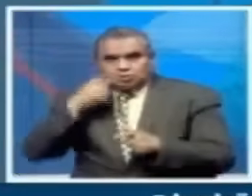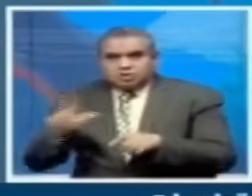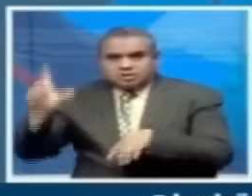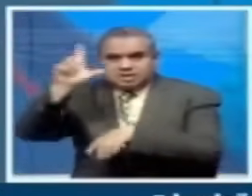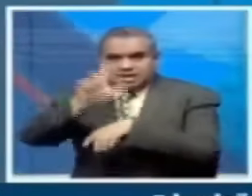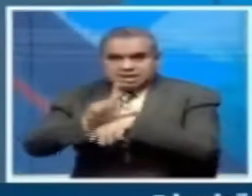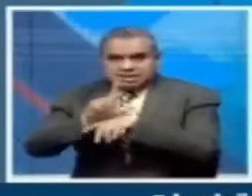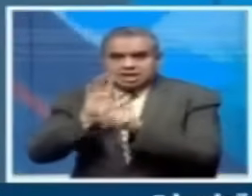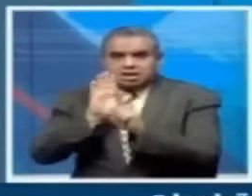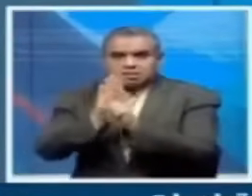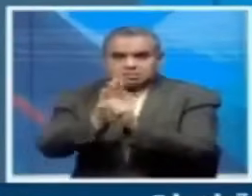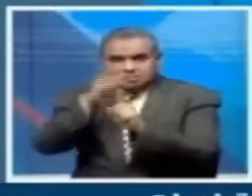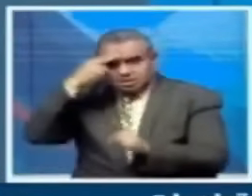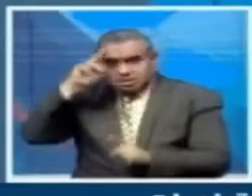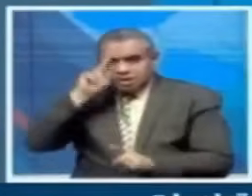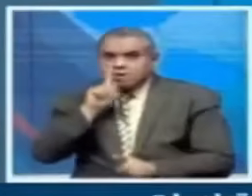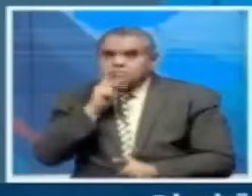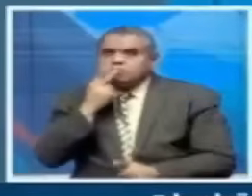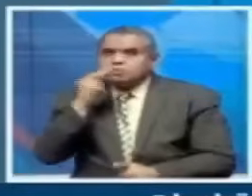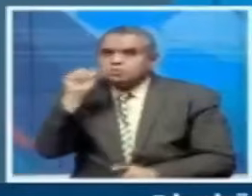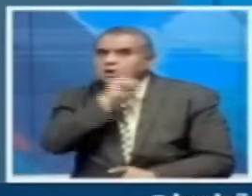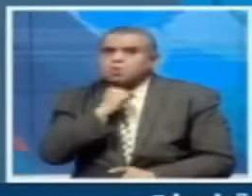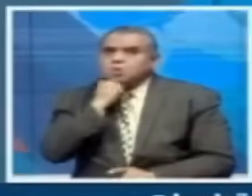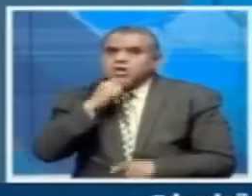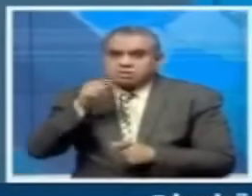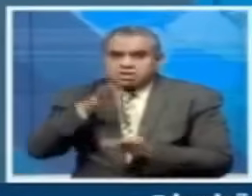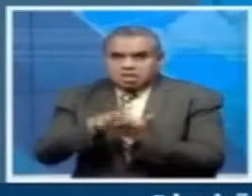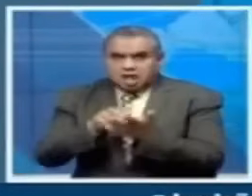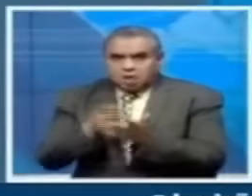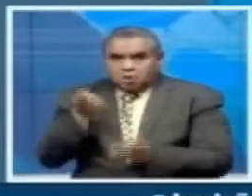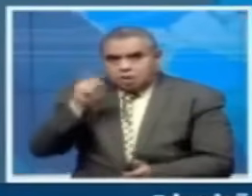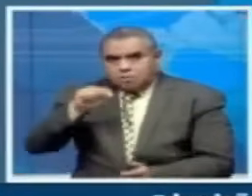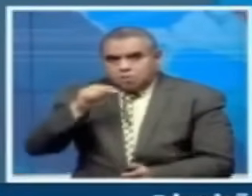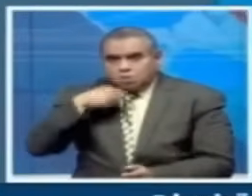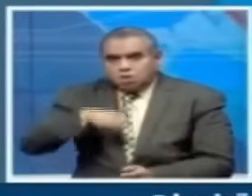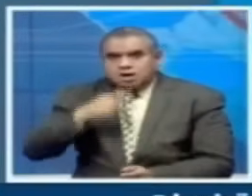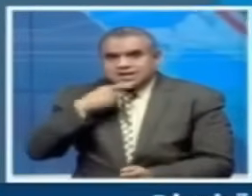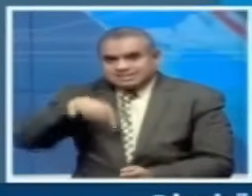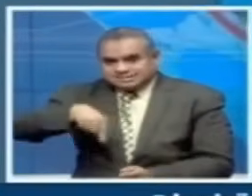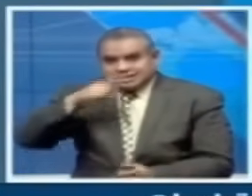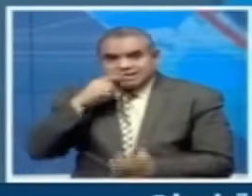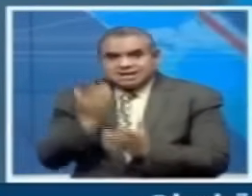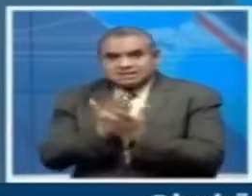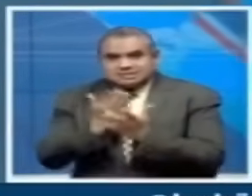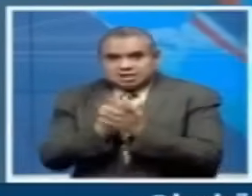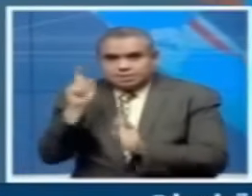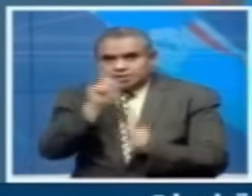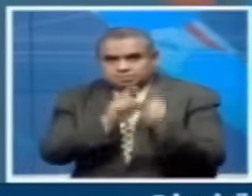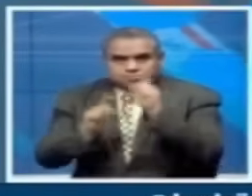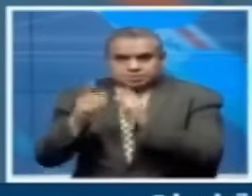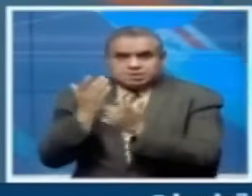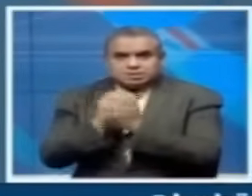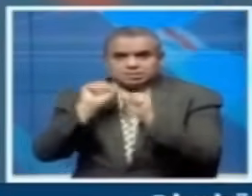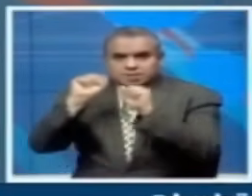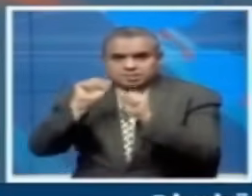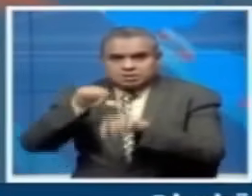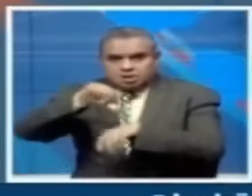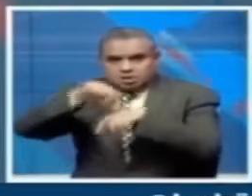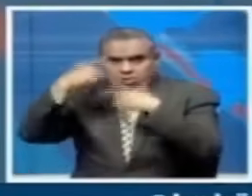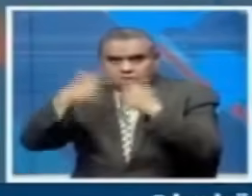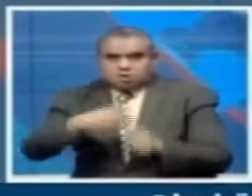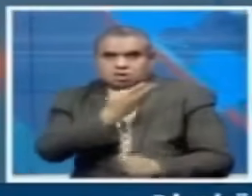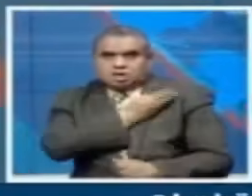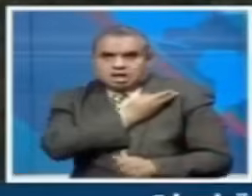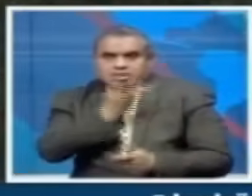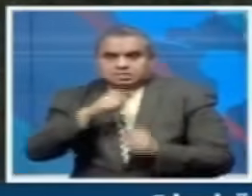للاتحاد من أجل المتوسط الذي يعقد غدا والمخصص هذا العام لمناقشة تطورات الأوضاع في غزة. وأعلنت